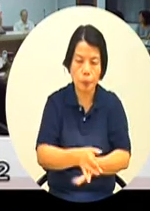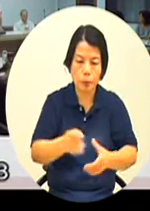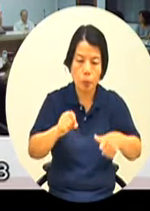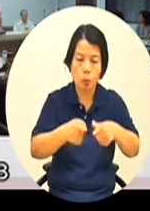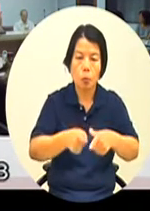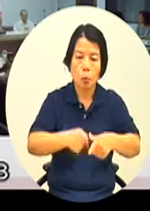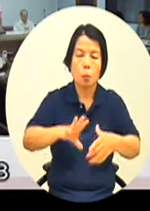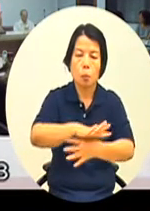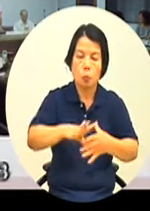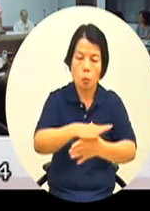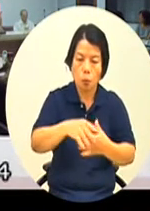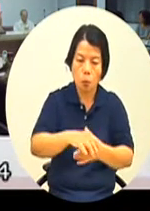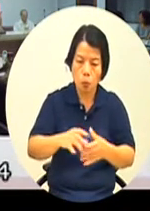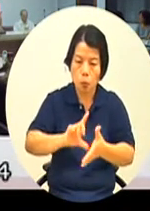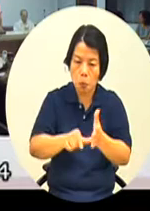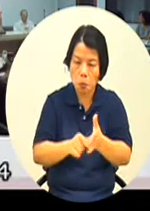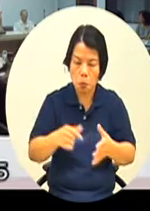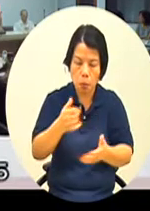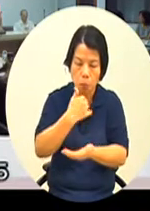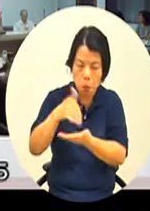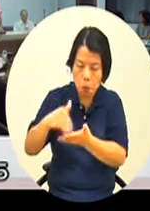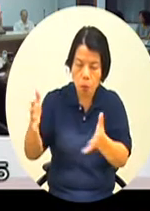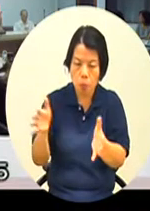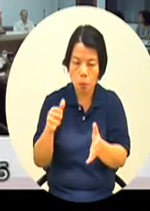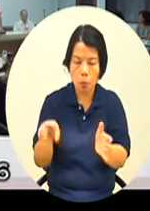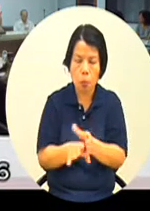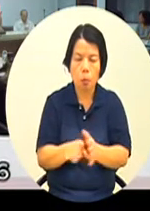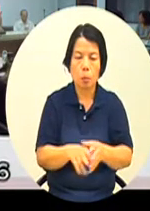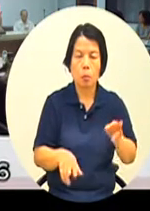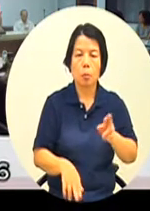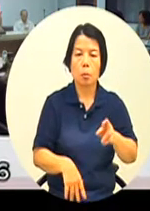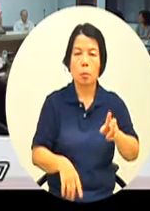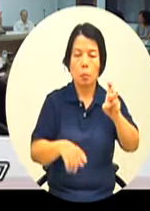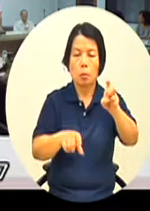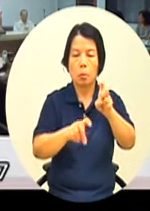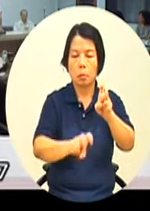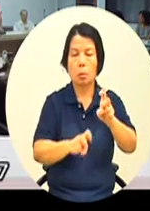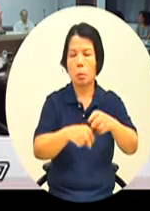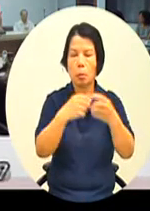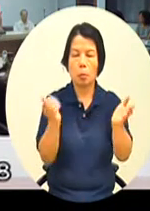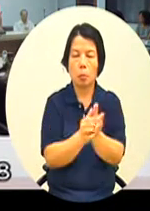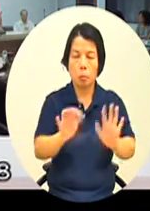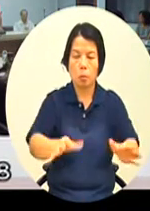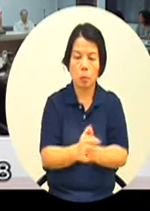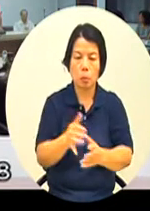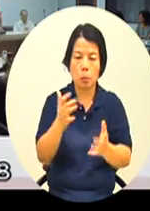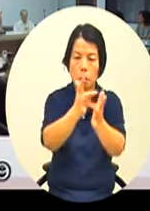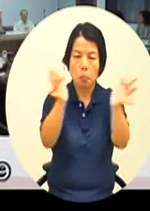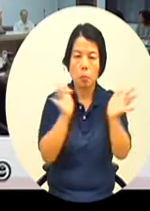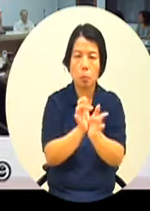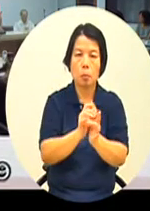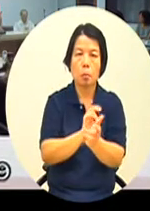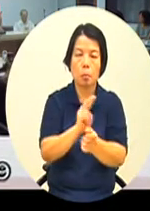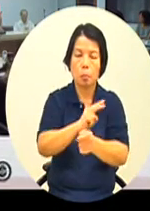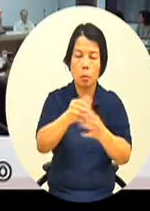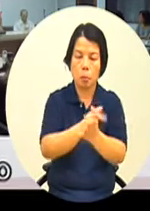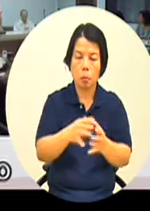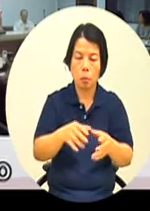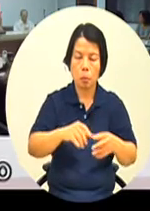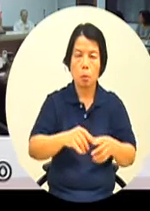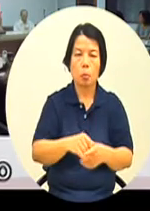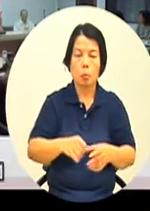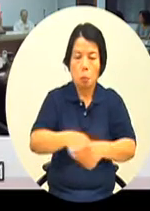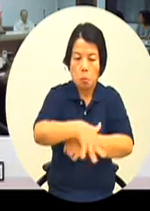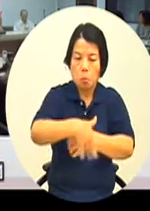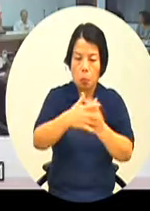进行统计分析，已经在10月26号完成茂林区公所等6个机关的公文访查